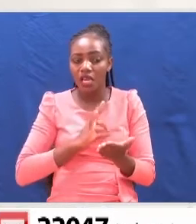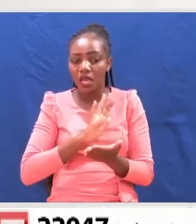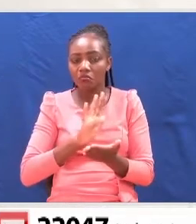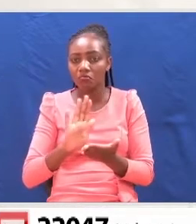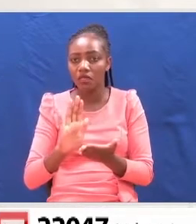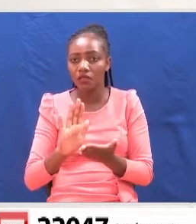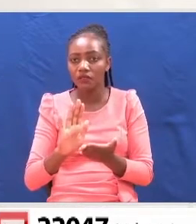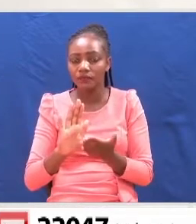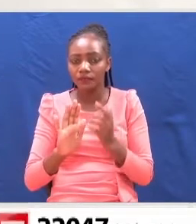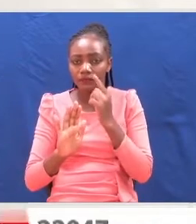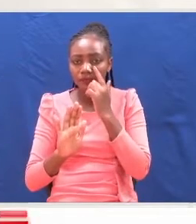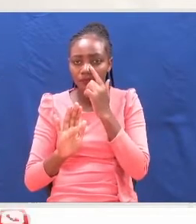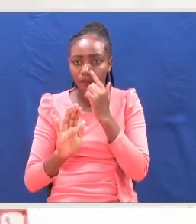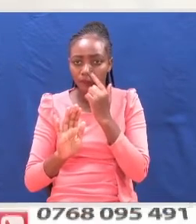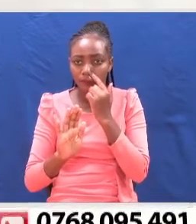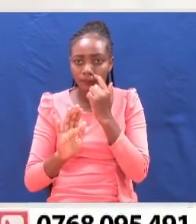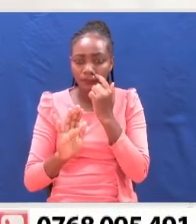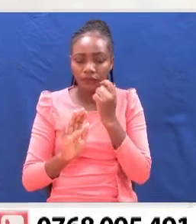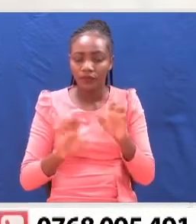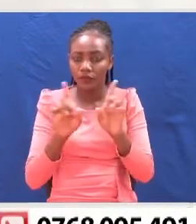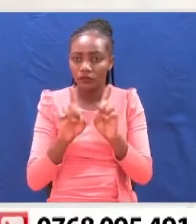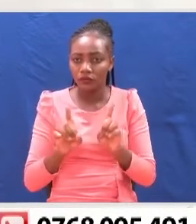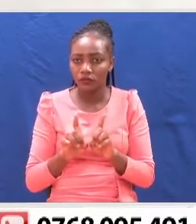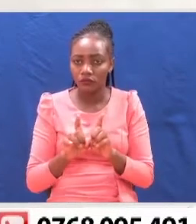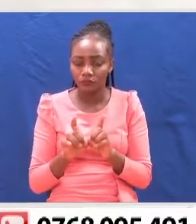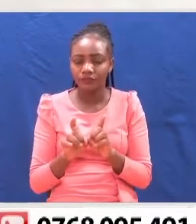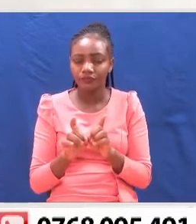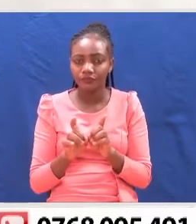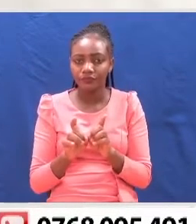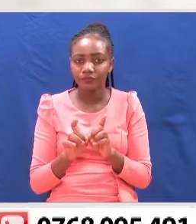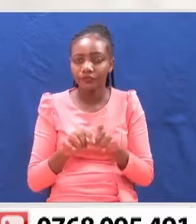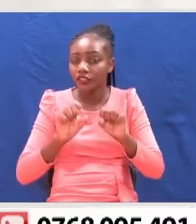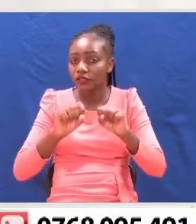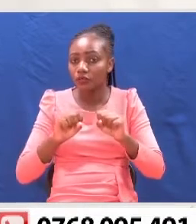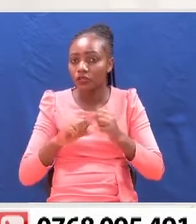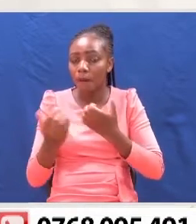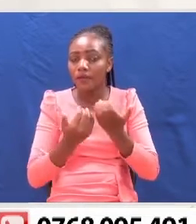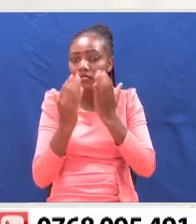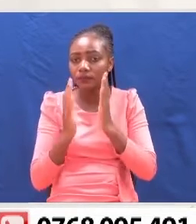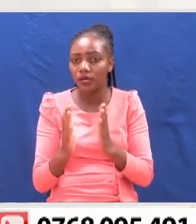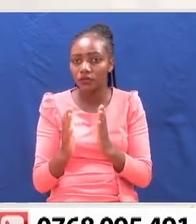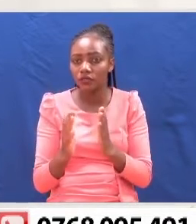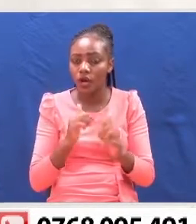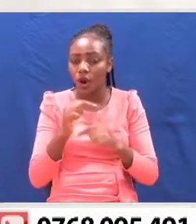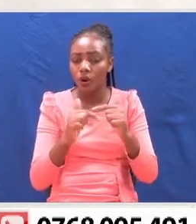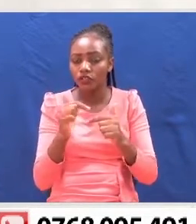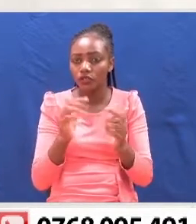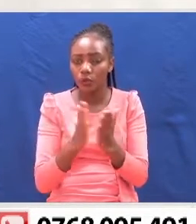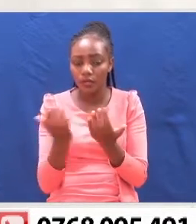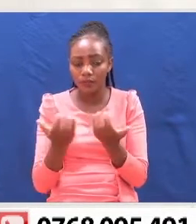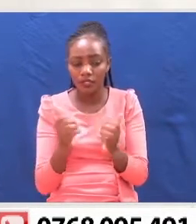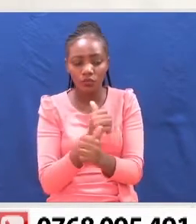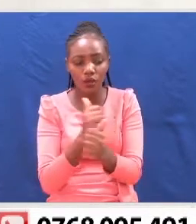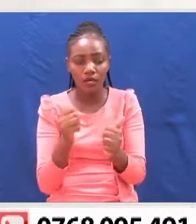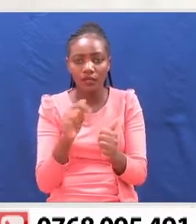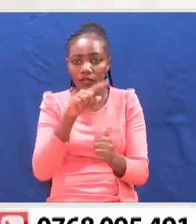alikuwa amesema zitolewe ndio wafanye biashara waweze kuendesha biashara yao kwa njia